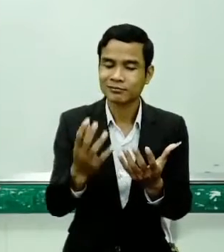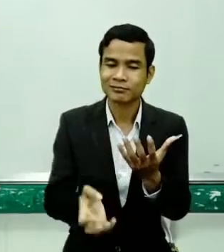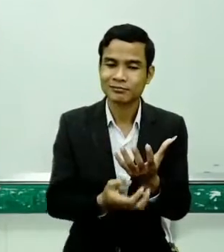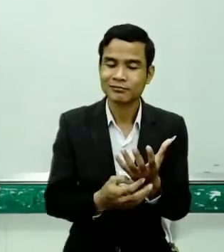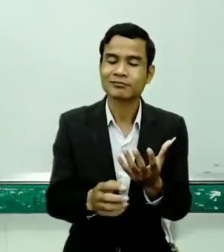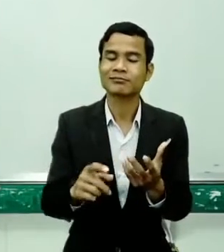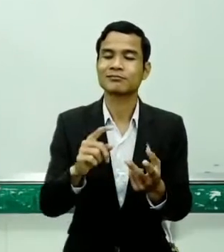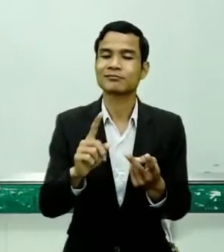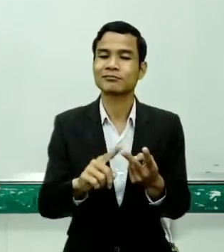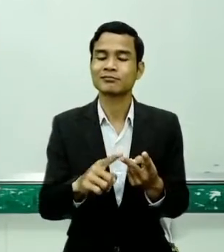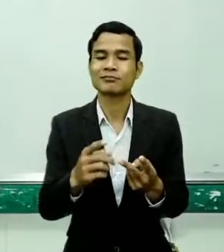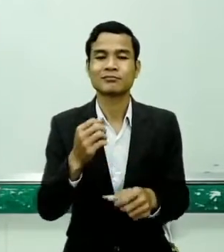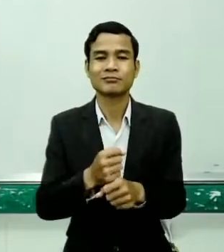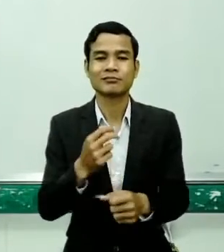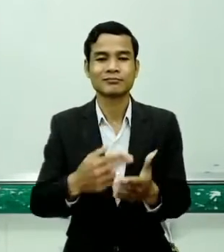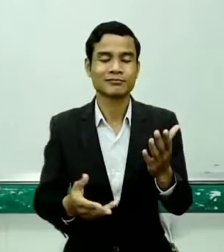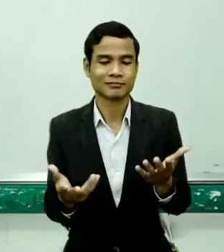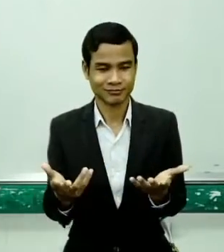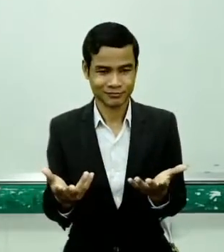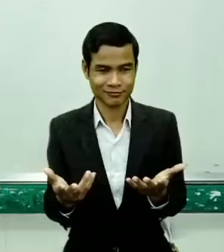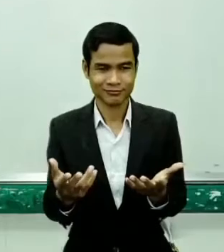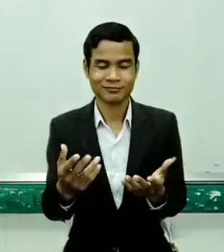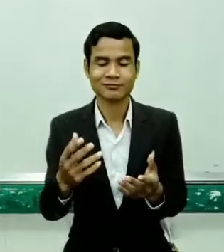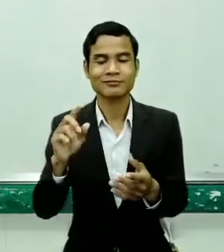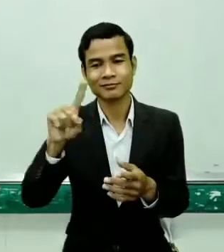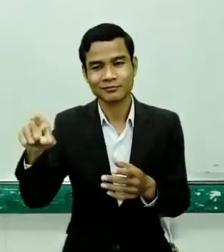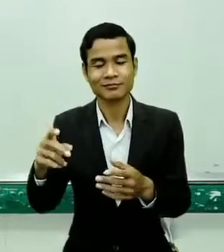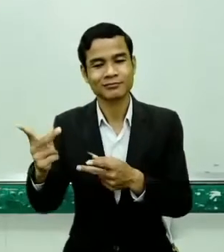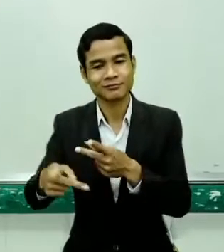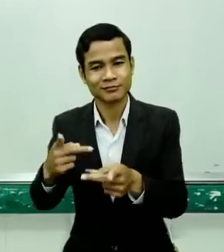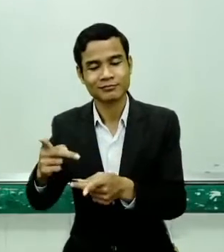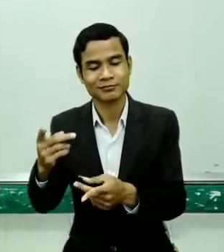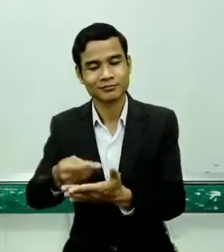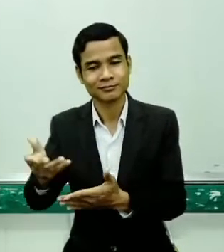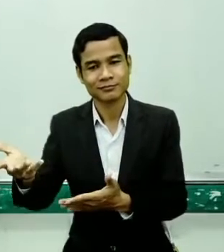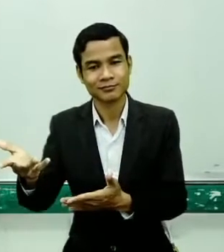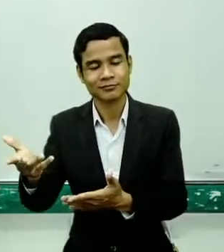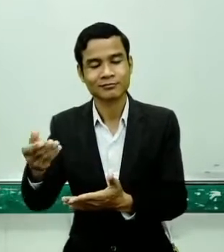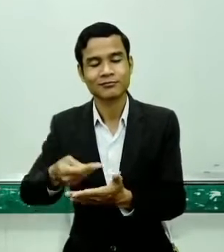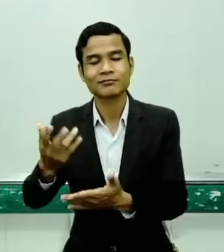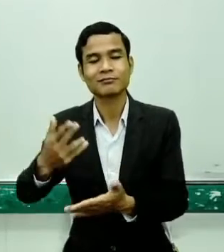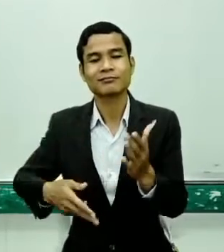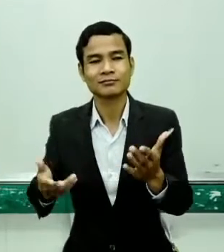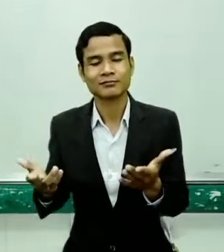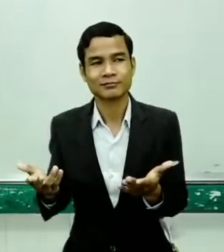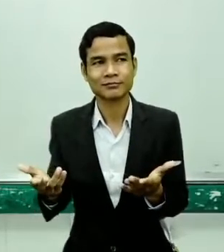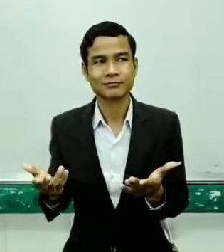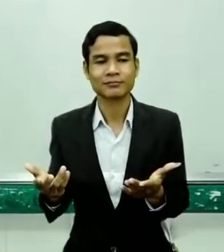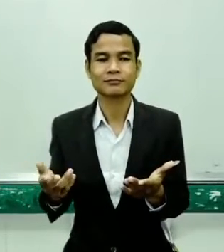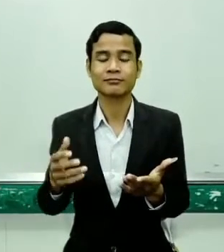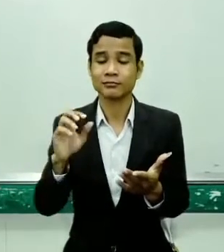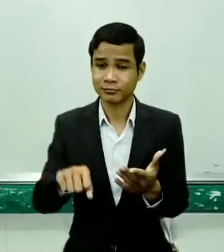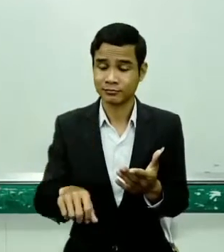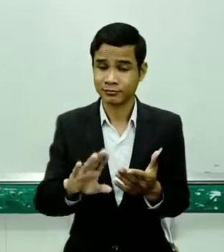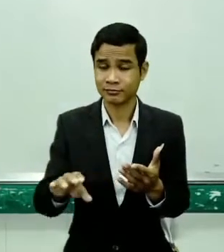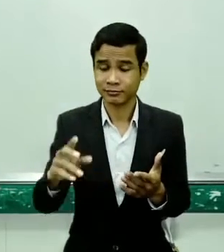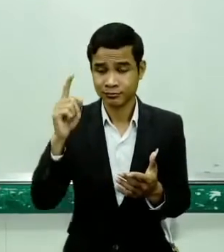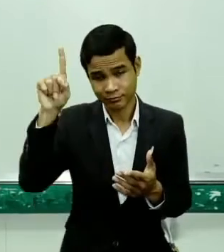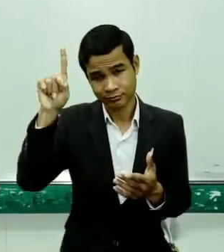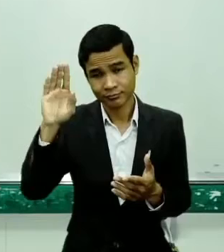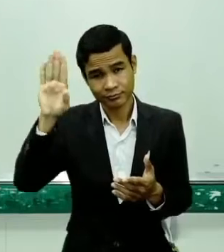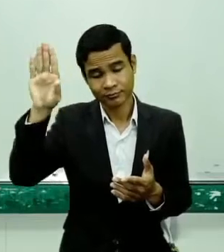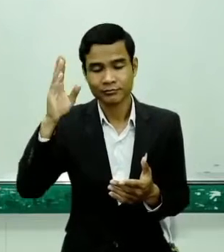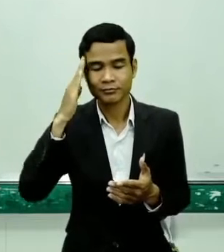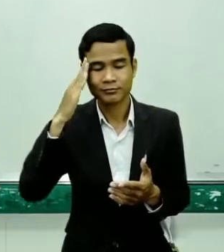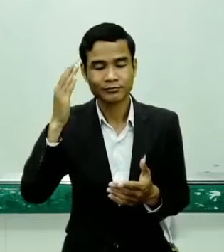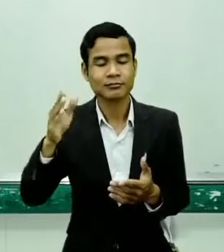hay thở ấy tiệt. Thở tơ xa môn kỳ, hay thở đó xa, tức tên ấy kỳ. Chẳng con nạ đẳng, thở thư